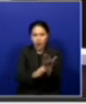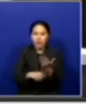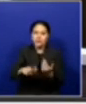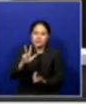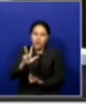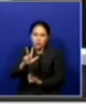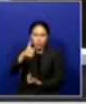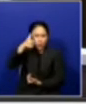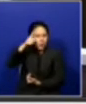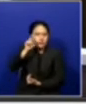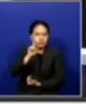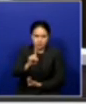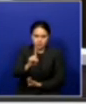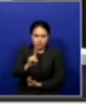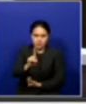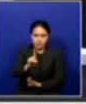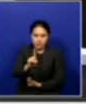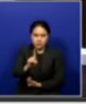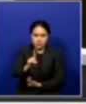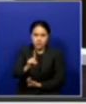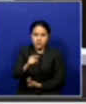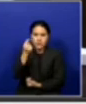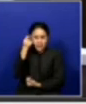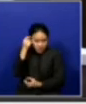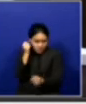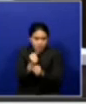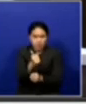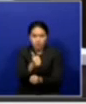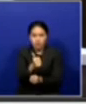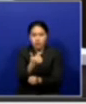ดียวได้เหรอครับท่านประธาน